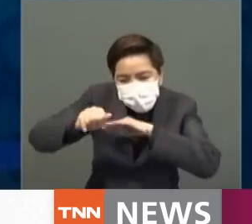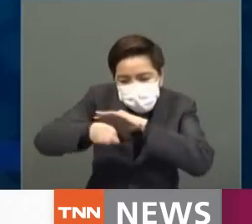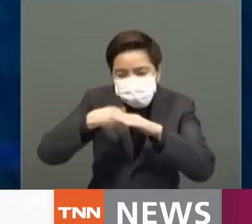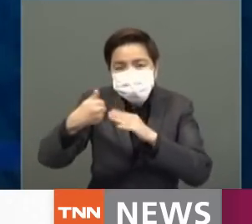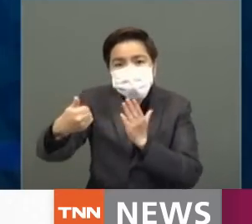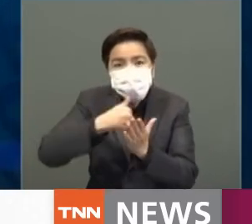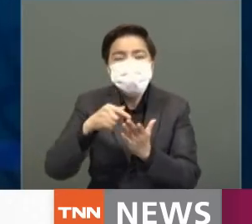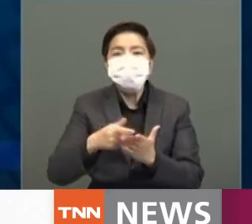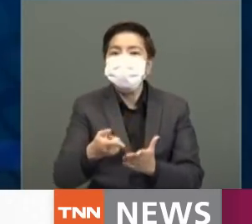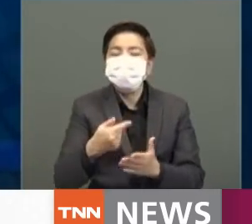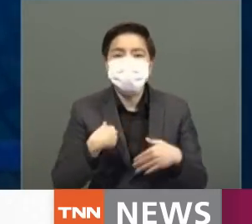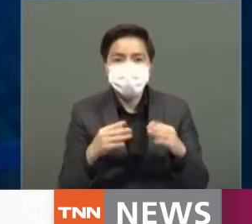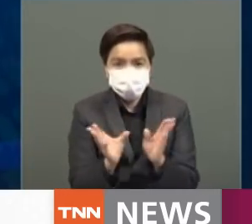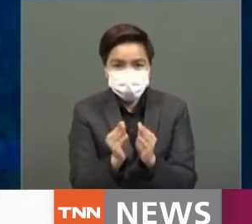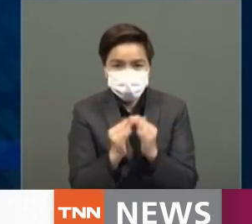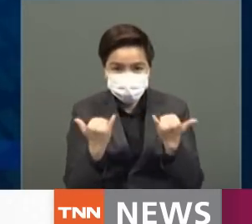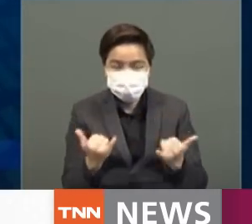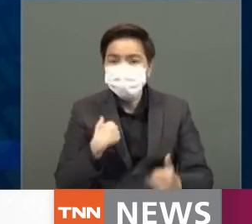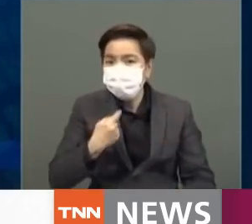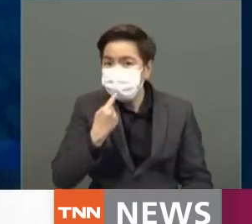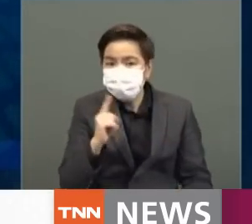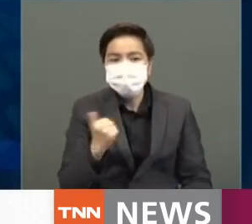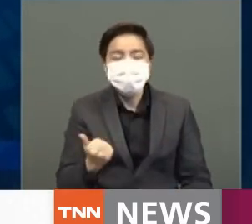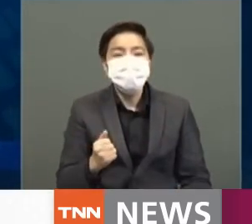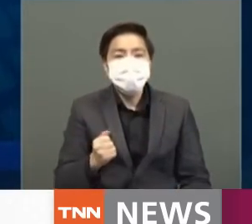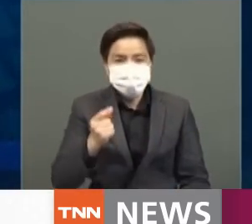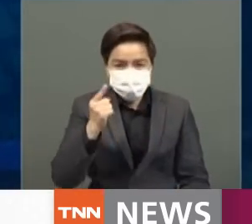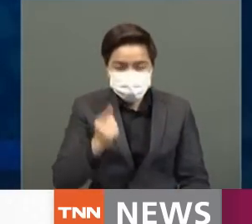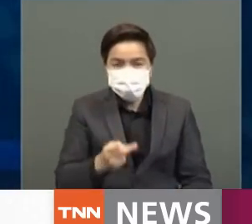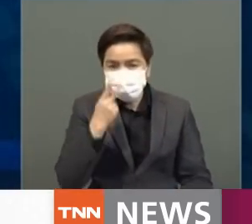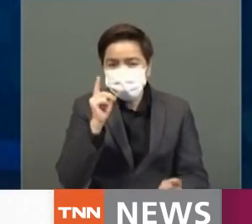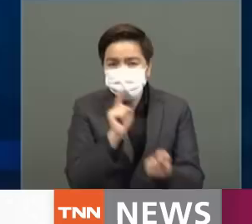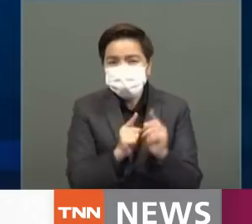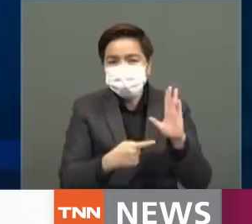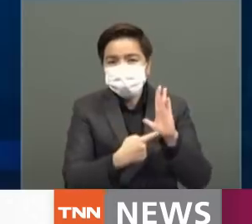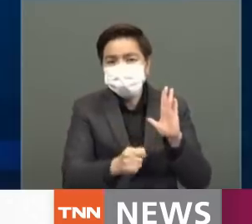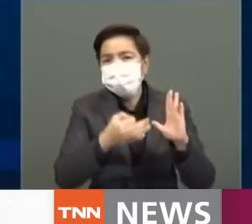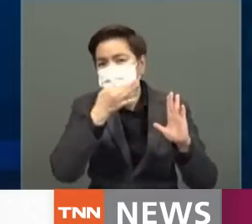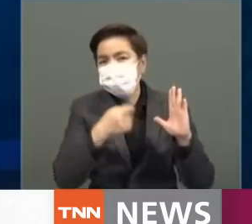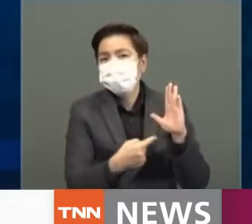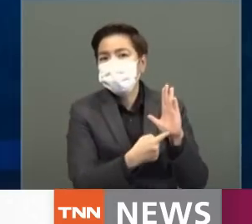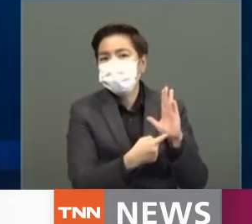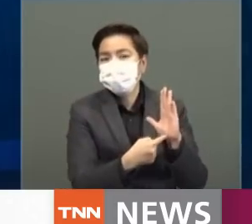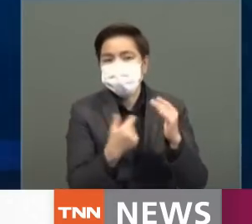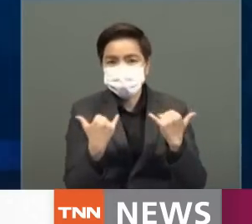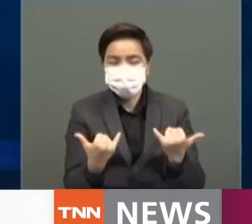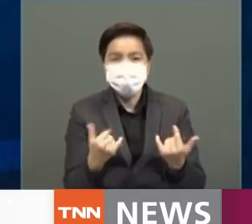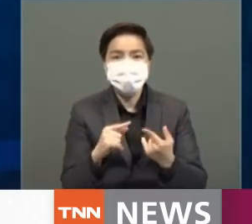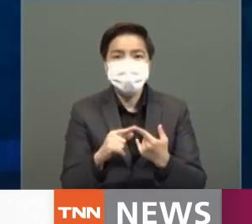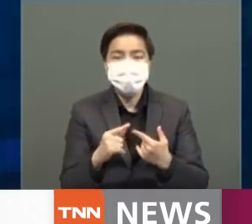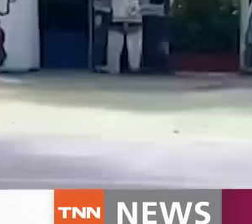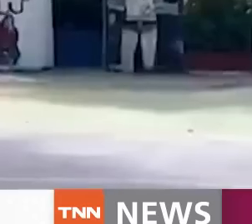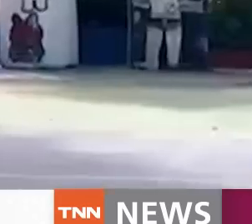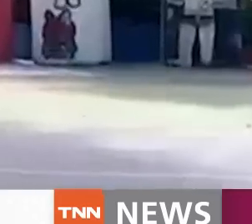นี้มาจากการขนส่งสาธารณะส่วนหนึ่งแล้วก็ปัจจัยอื่นๆด้วยขณะที่คลัสเตอร์ในกรุงเทพต